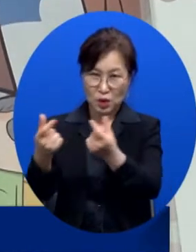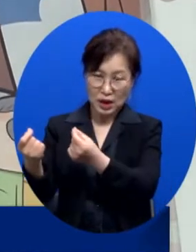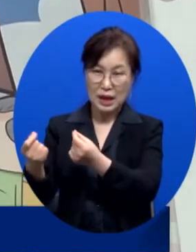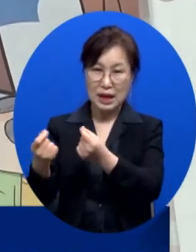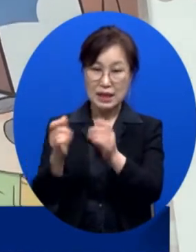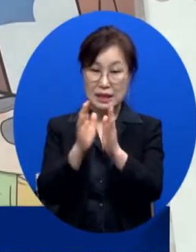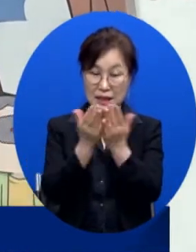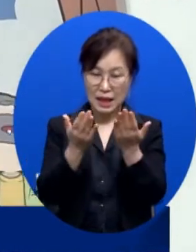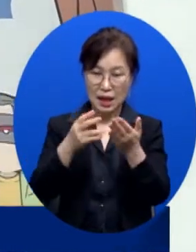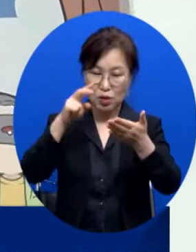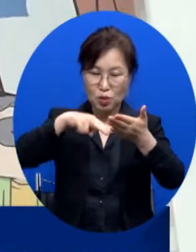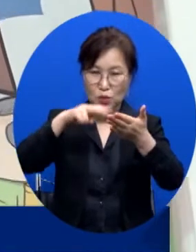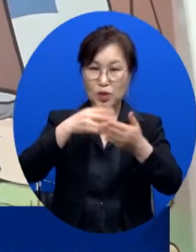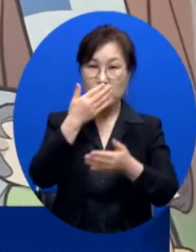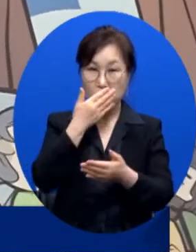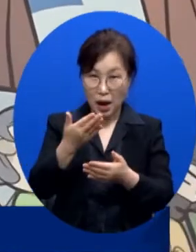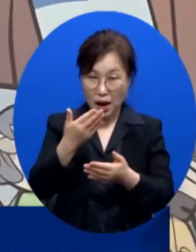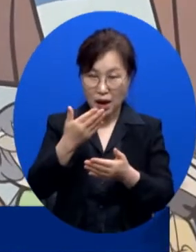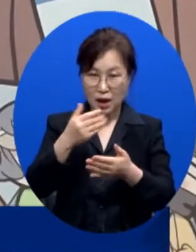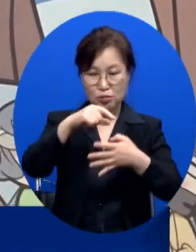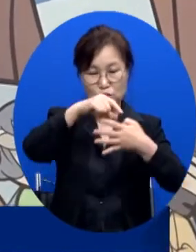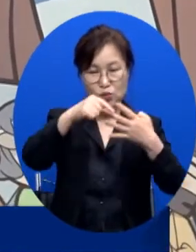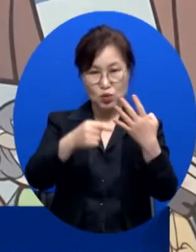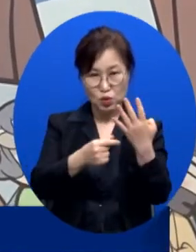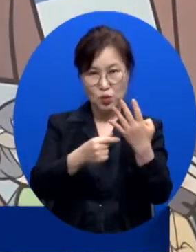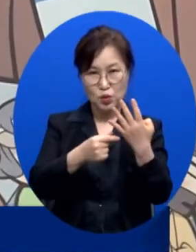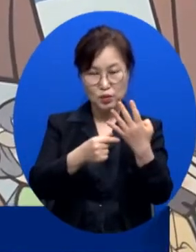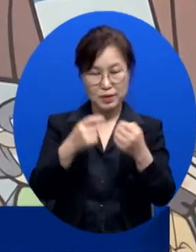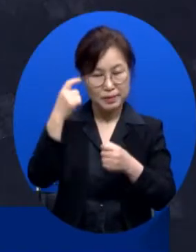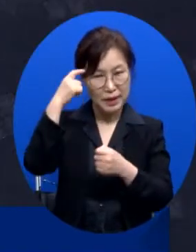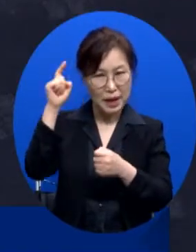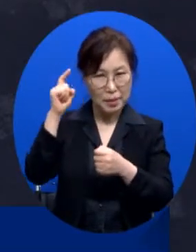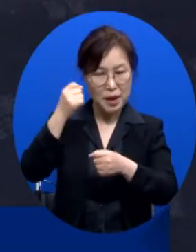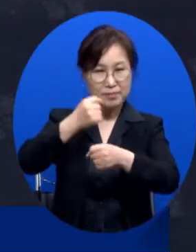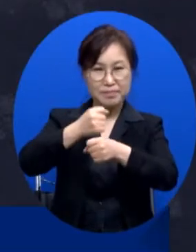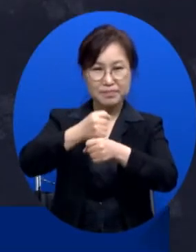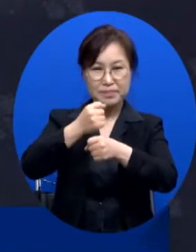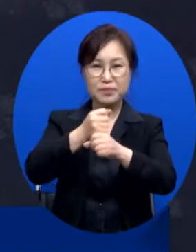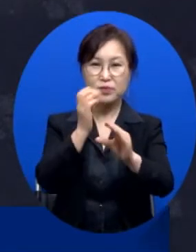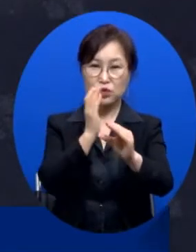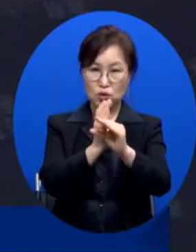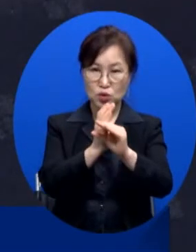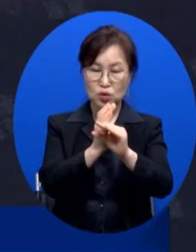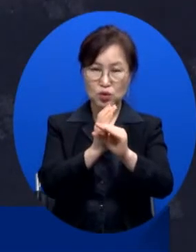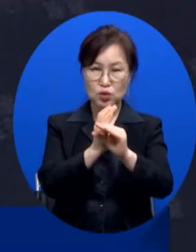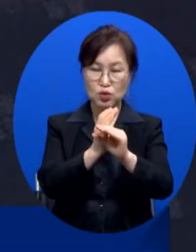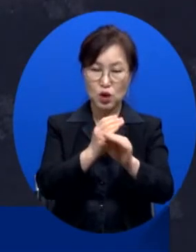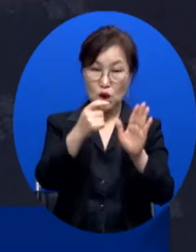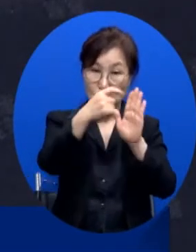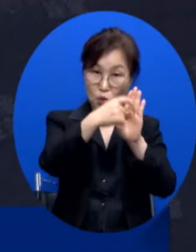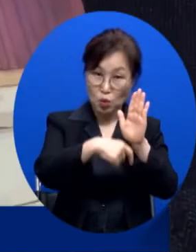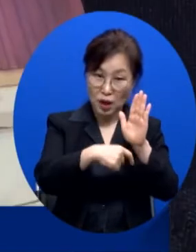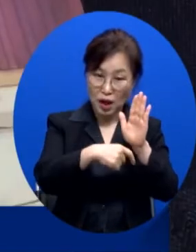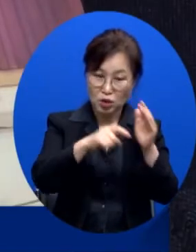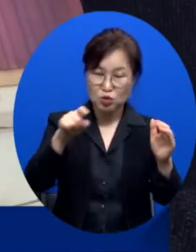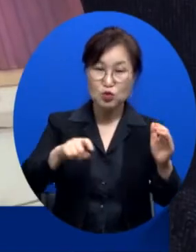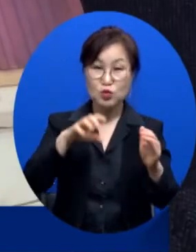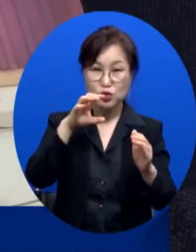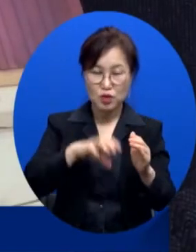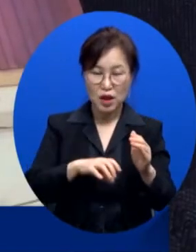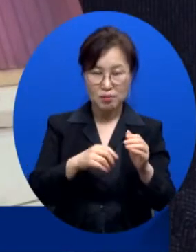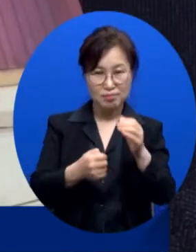공부할 수 있도록 그렇게 교재 커리큘럼들을 개발하고 있습니다. 특별히 저희가 교단 규모로는